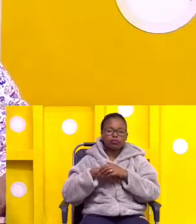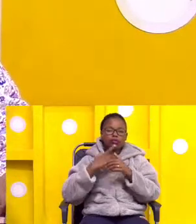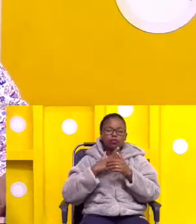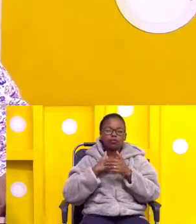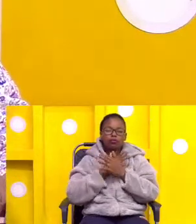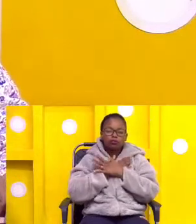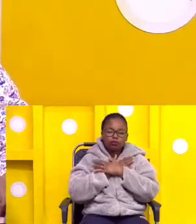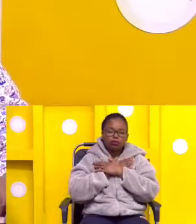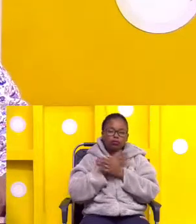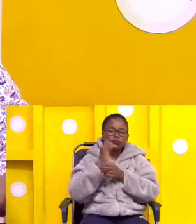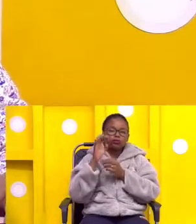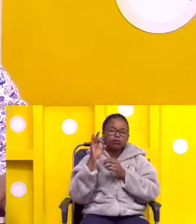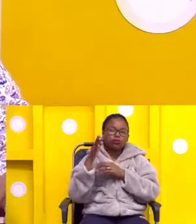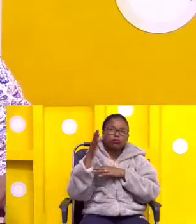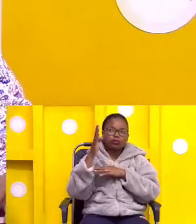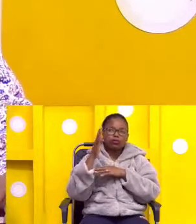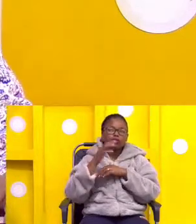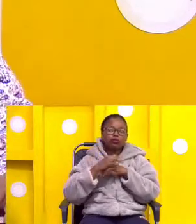gai.